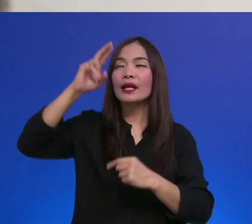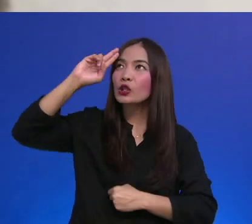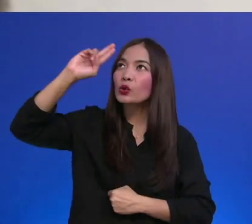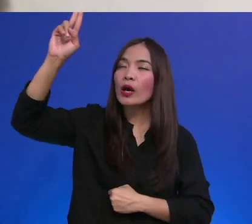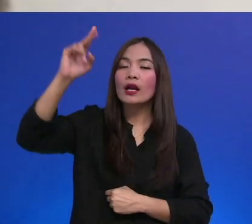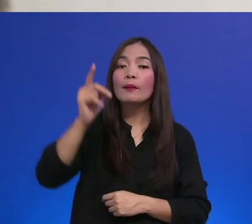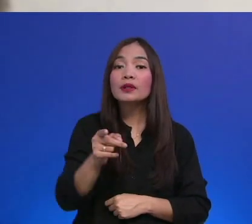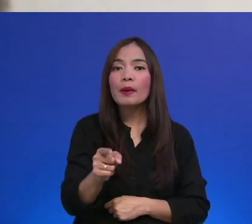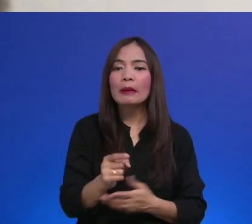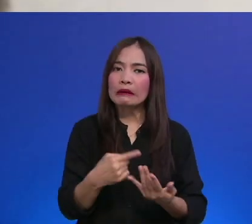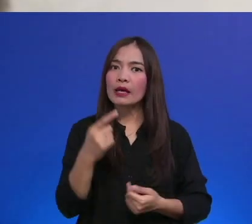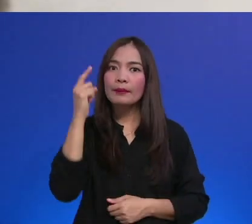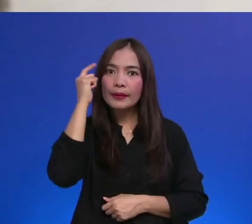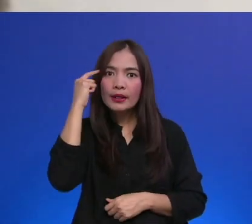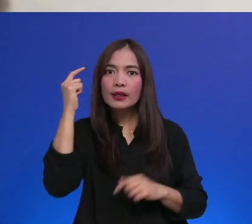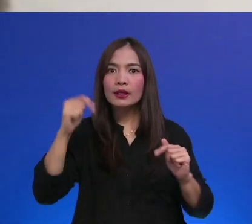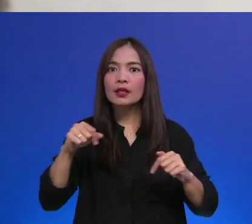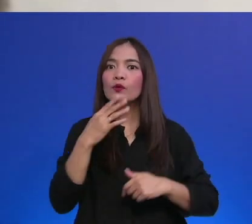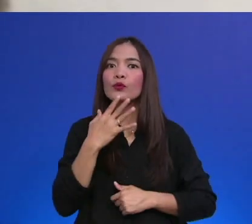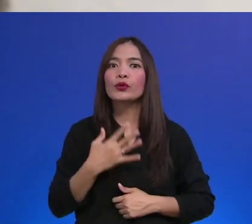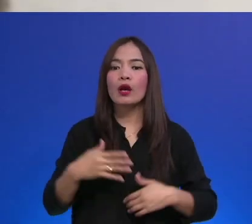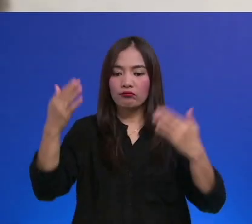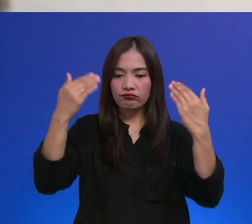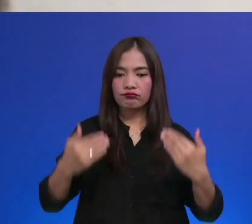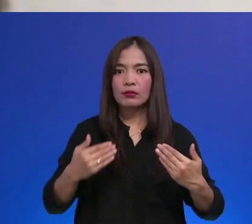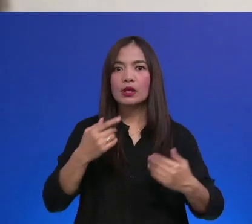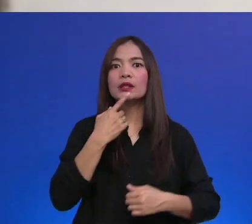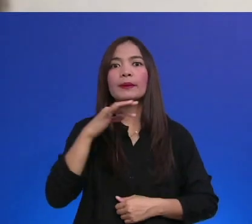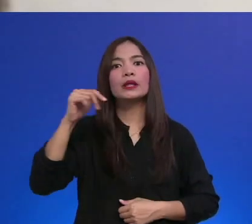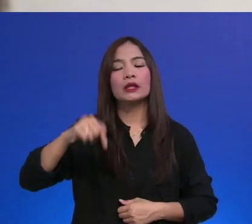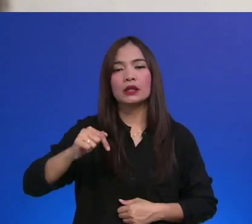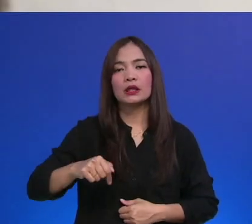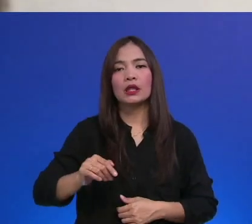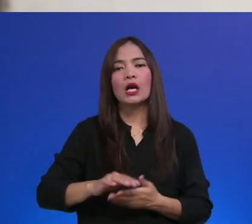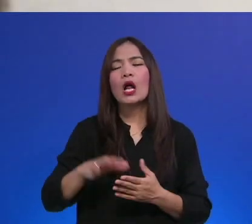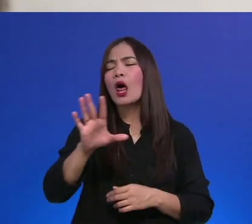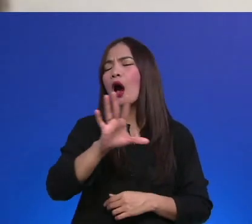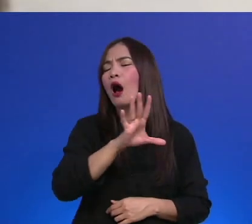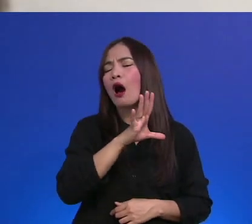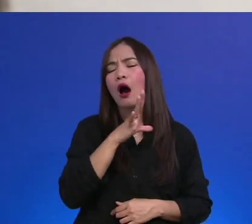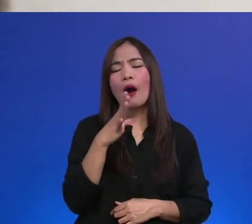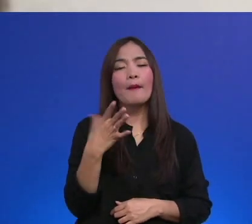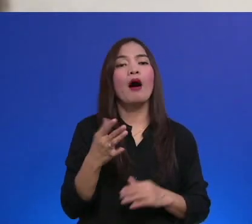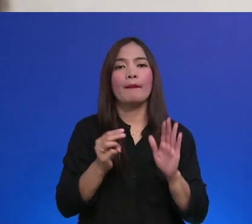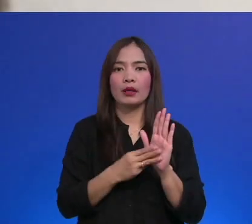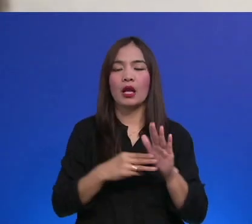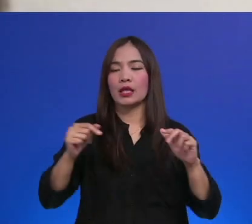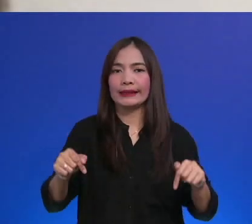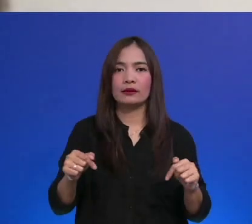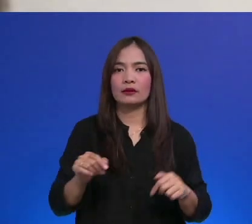yang juga mengalami keadaan seperti ini ya berlarut-larut dalam masalah